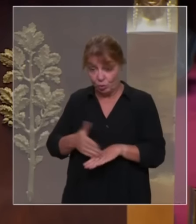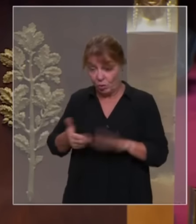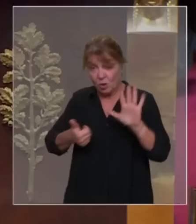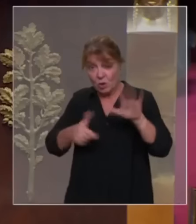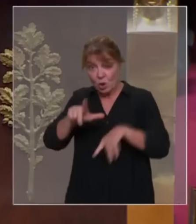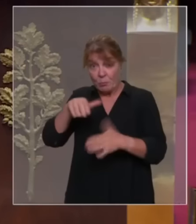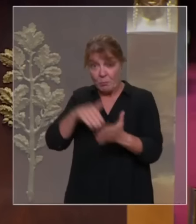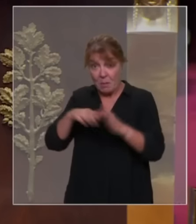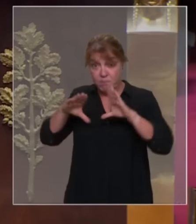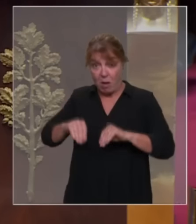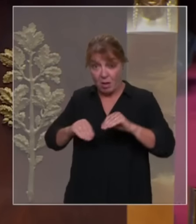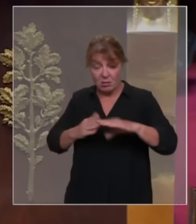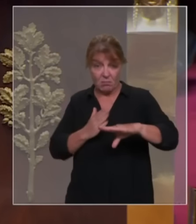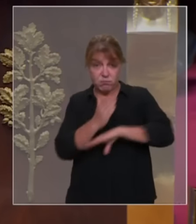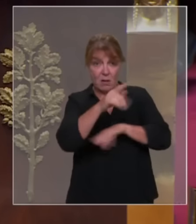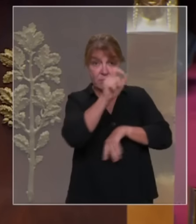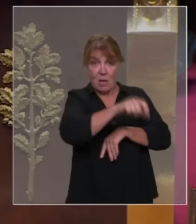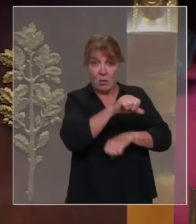000 places.